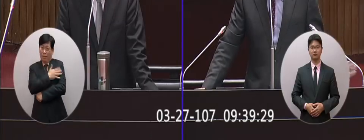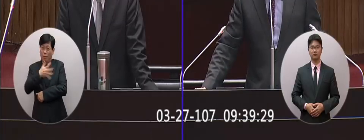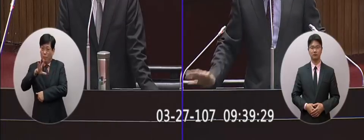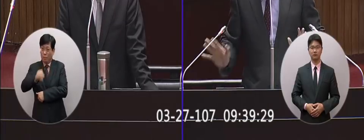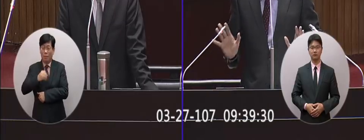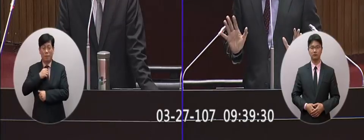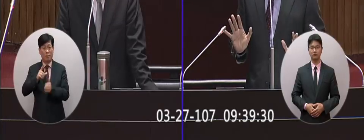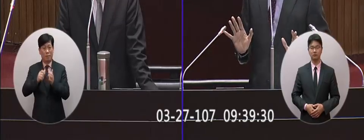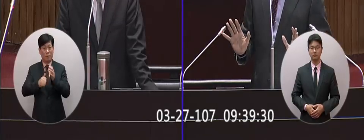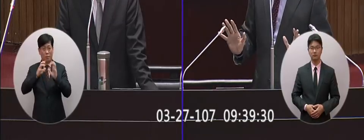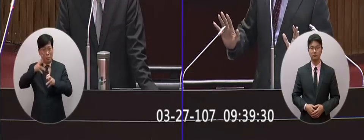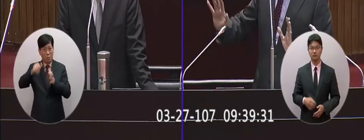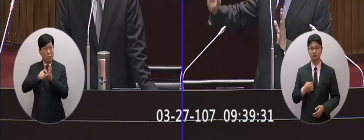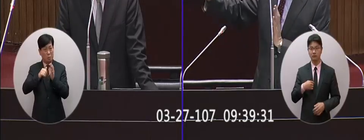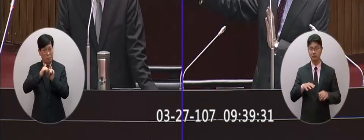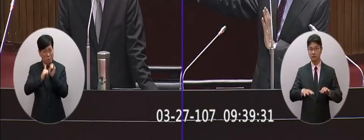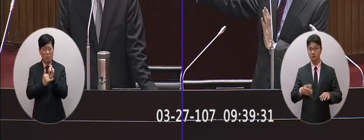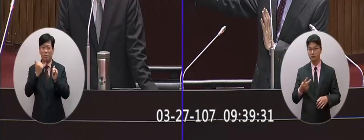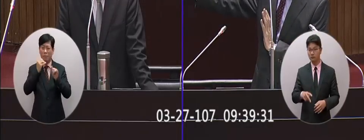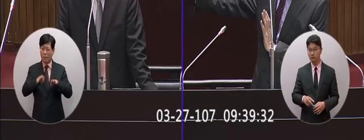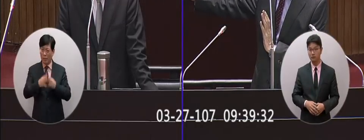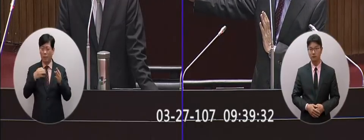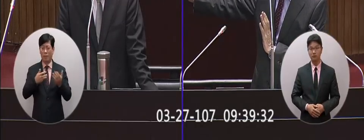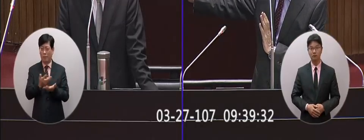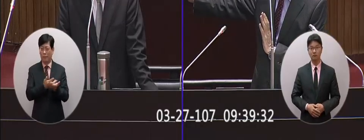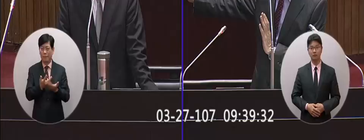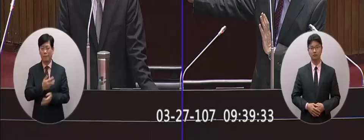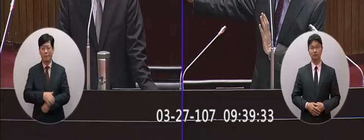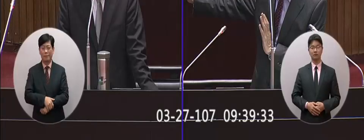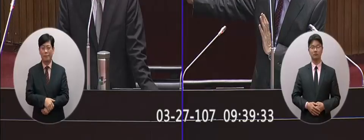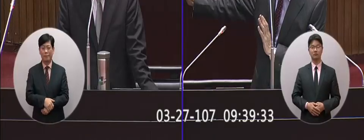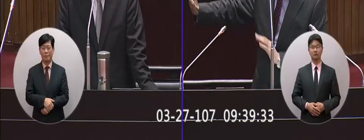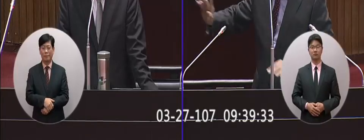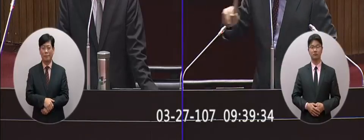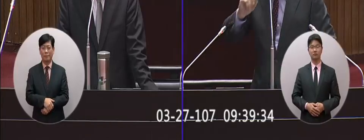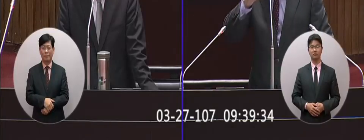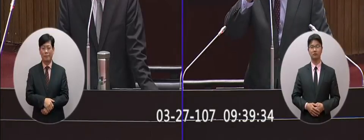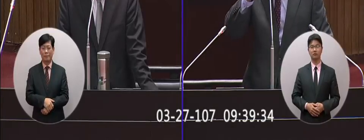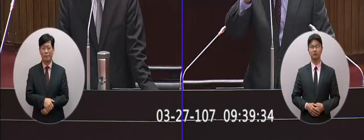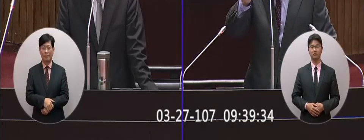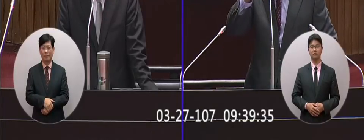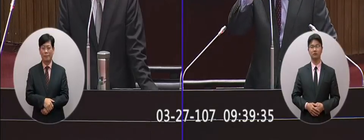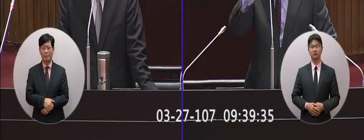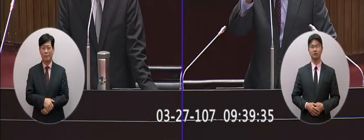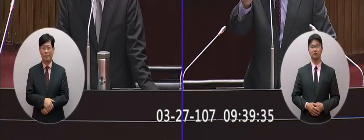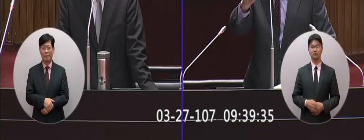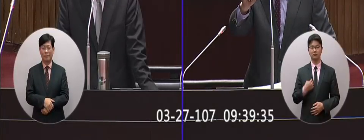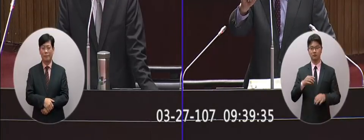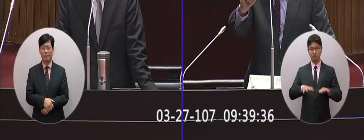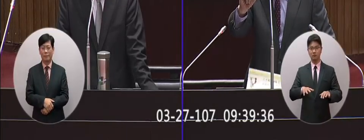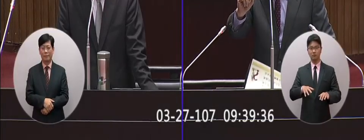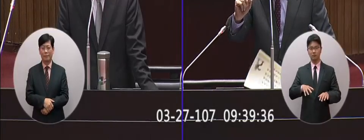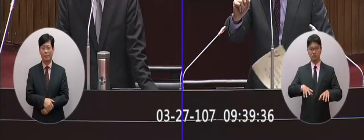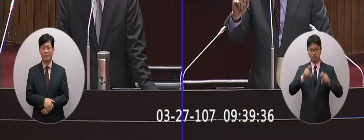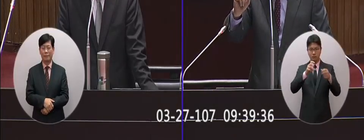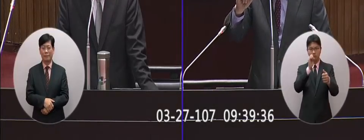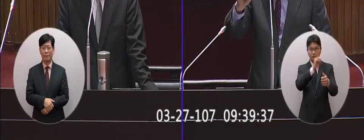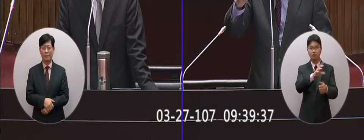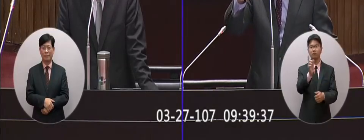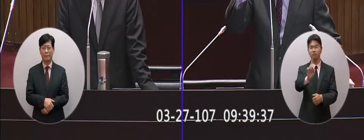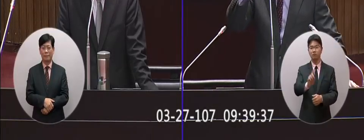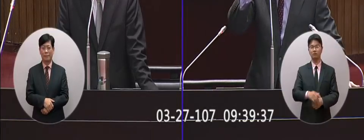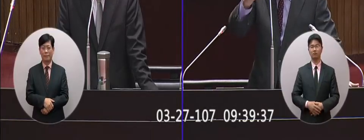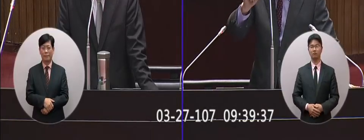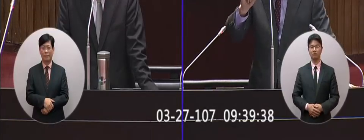代就已经翻脸交流嘛。是， 但是我今麦想跟你讲一句话， 是